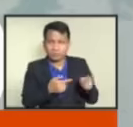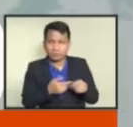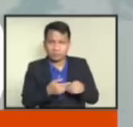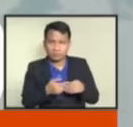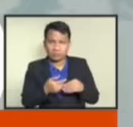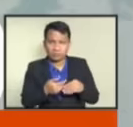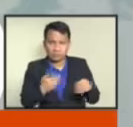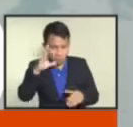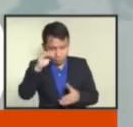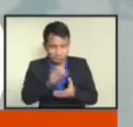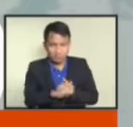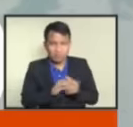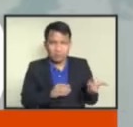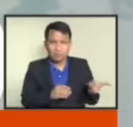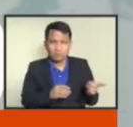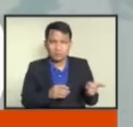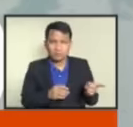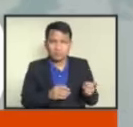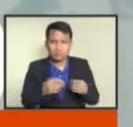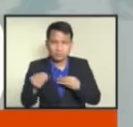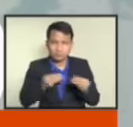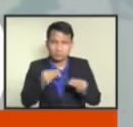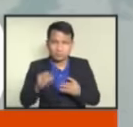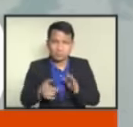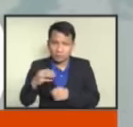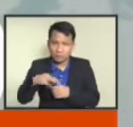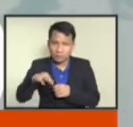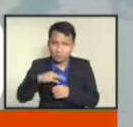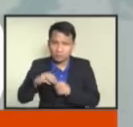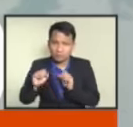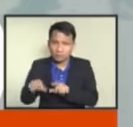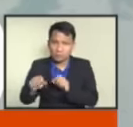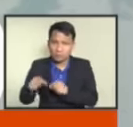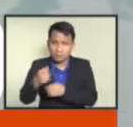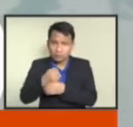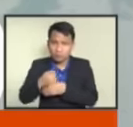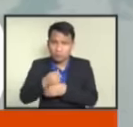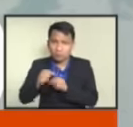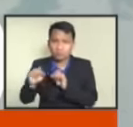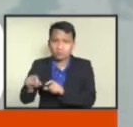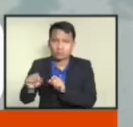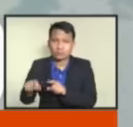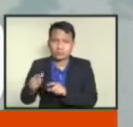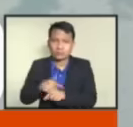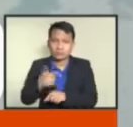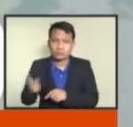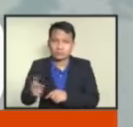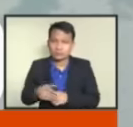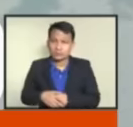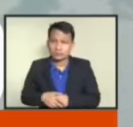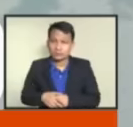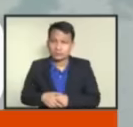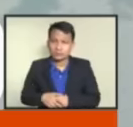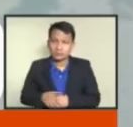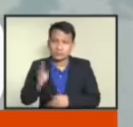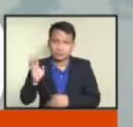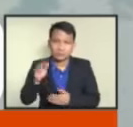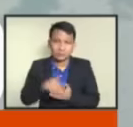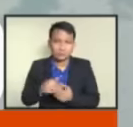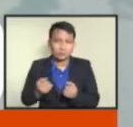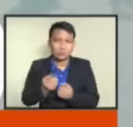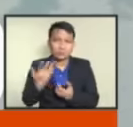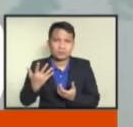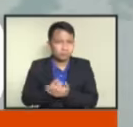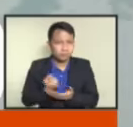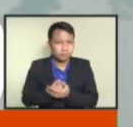ko siya. Ang asawa ko, nagmamanage po siya ng coffee shop. So bukod pa sa Grab, may coffee shop pa, tapos may 40,000 pa? Opo, pero wala po